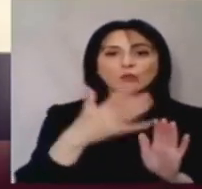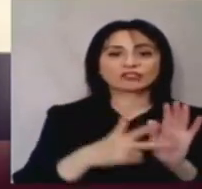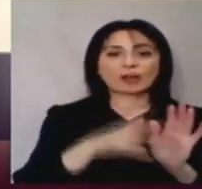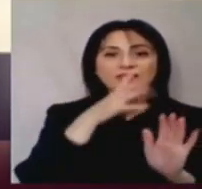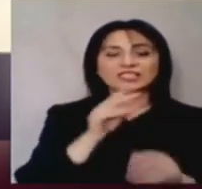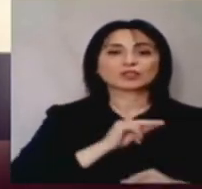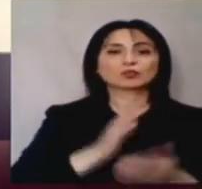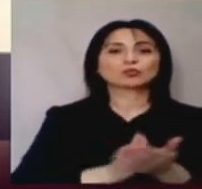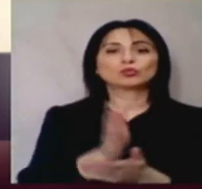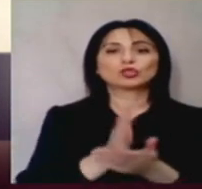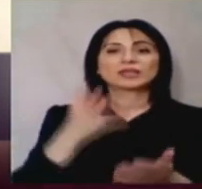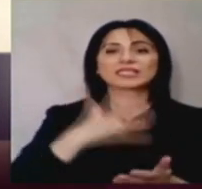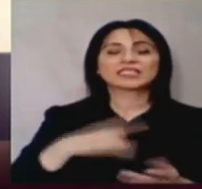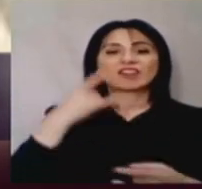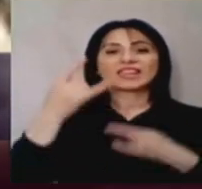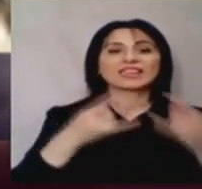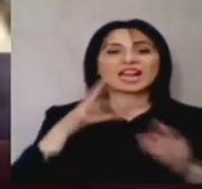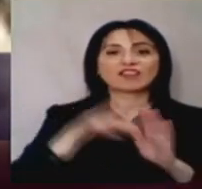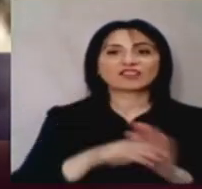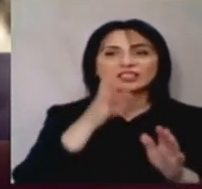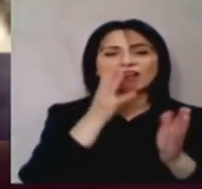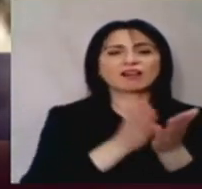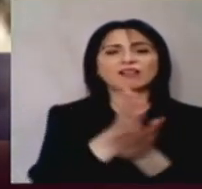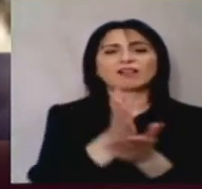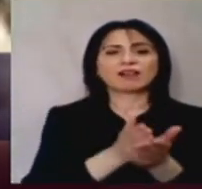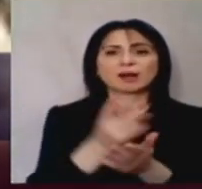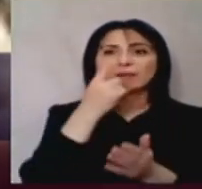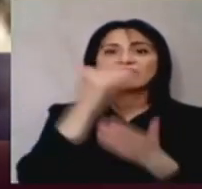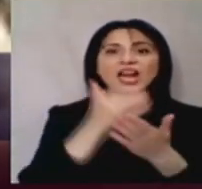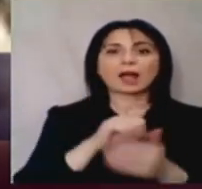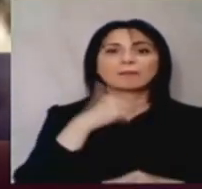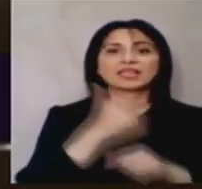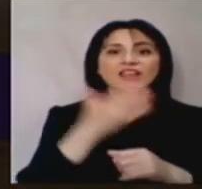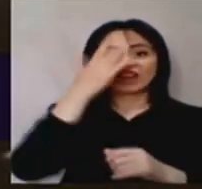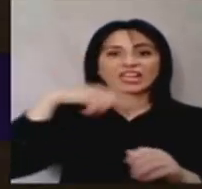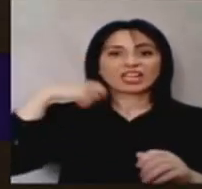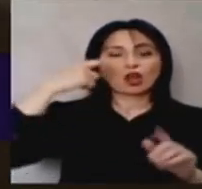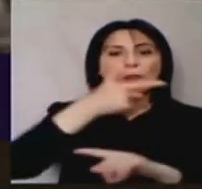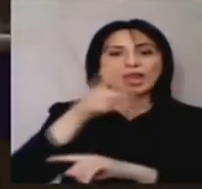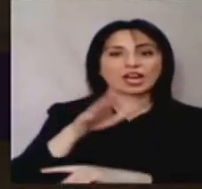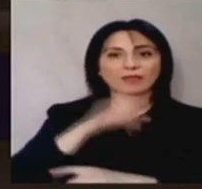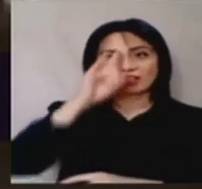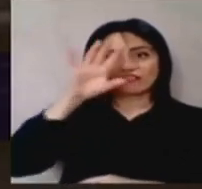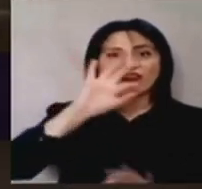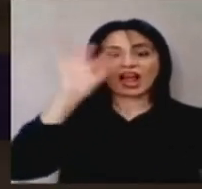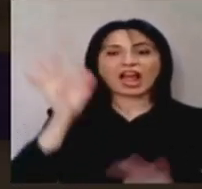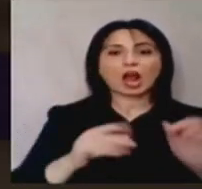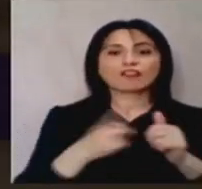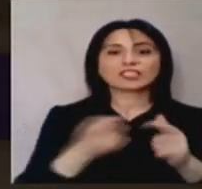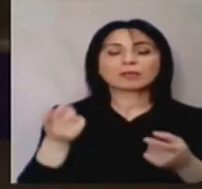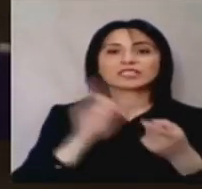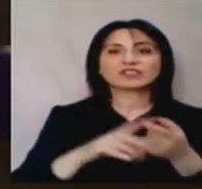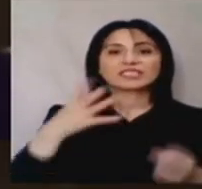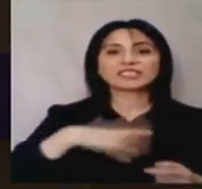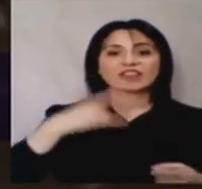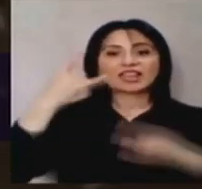მუშაობდა საქართველოს ტელევიზიაში და ათწლეულების განმავლობაში პირველი არხის მთავარი კინოოპერატორი იყო. ცნობილი ხელოვანის სახელს უკავშირდება საქართველოს